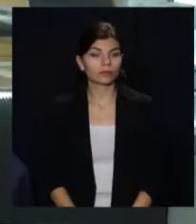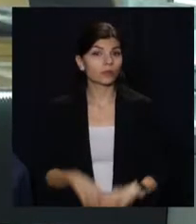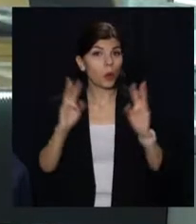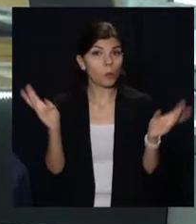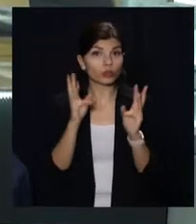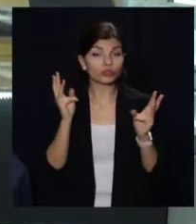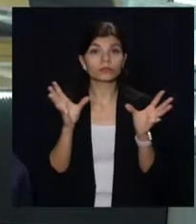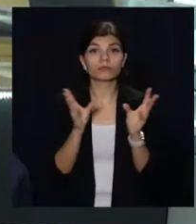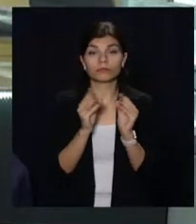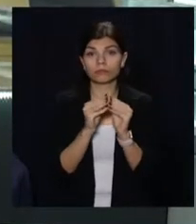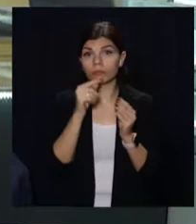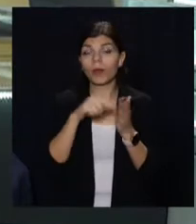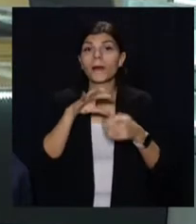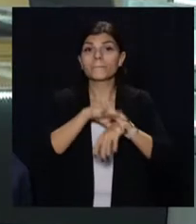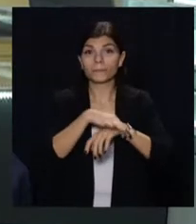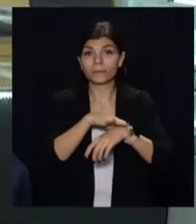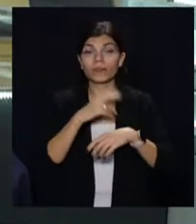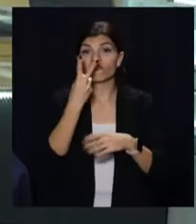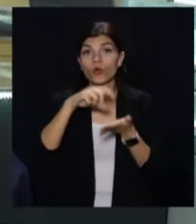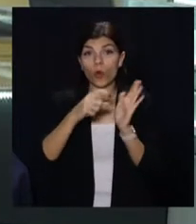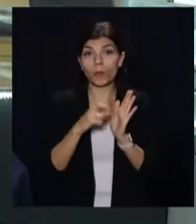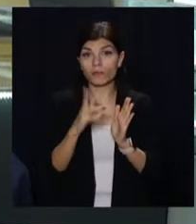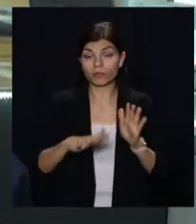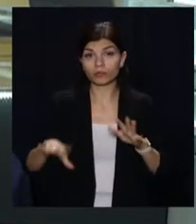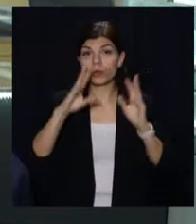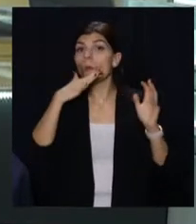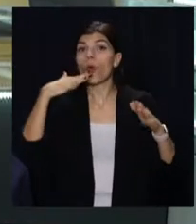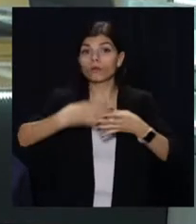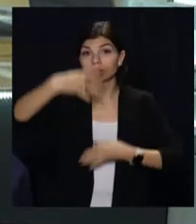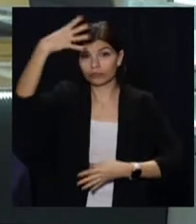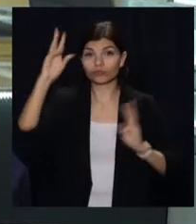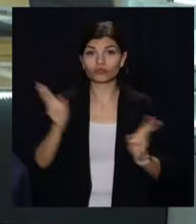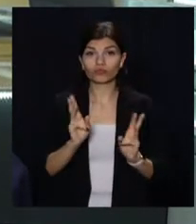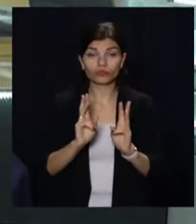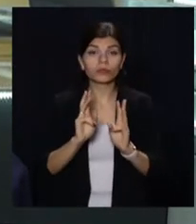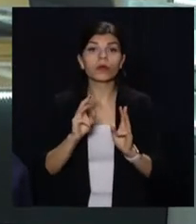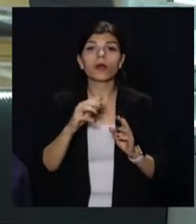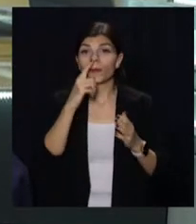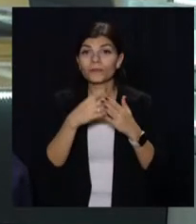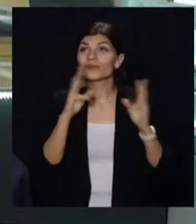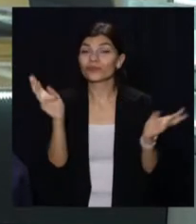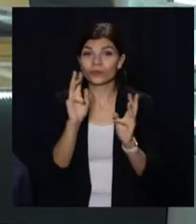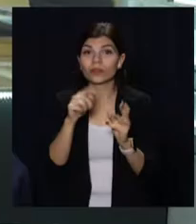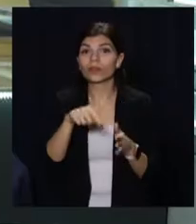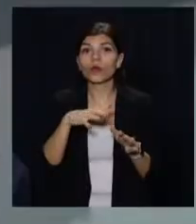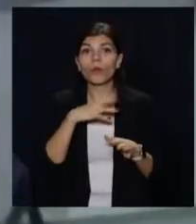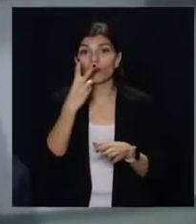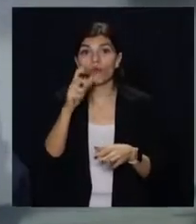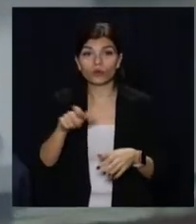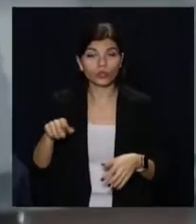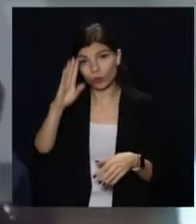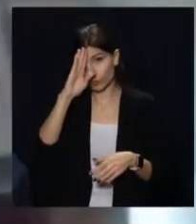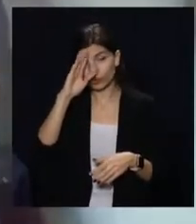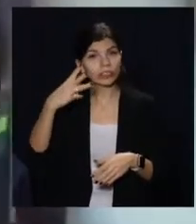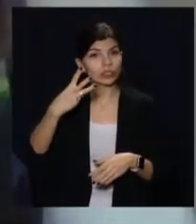Пожежа з потерпілими. У Павлограді горіла двокімнатна квартира в багатоповерхівці. У приміщенні під час займання перебувало двоє людей –